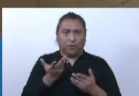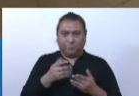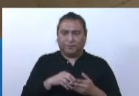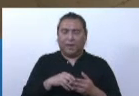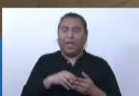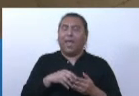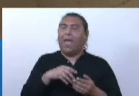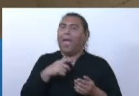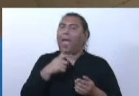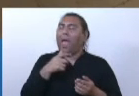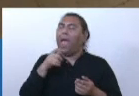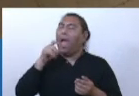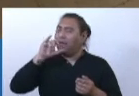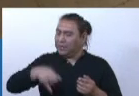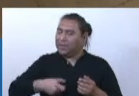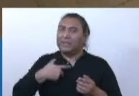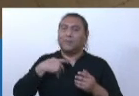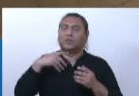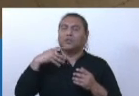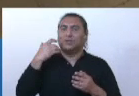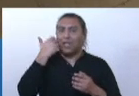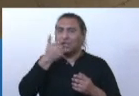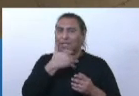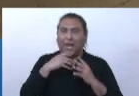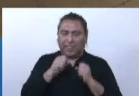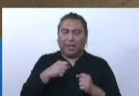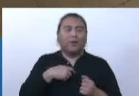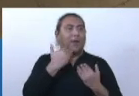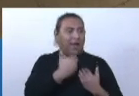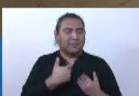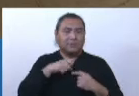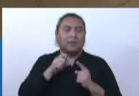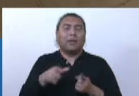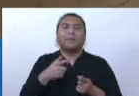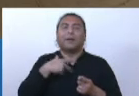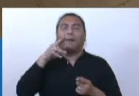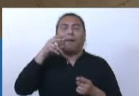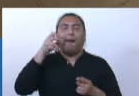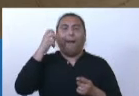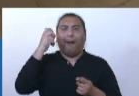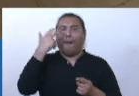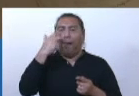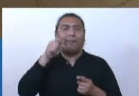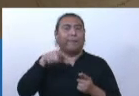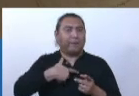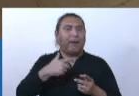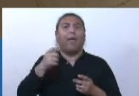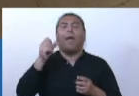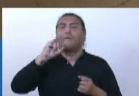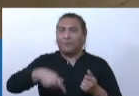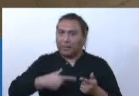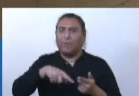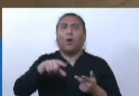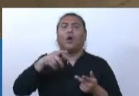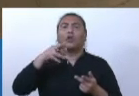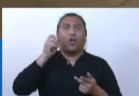Afirmativo, señor secretario. Gracias, afirmativo, Pilati Vergara. Poggi, negativo. Recalde, afirmativo. Rodas, afirmativo.